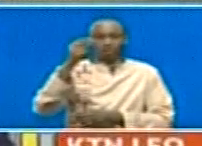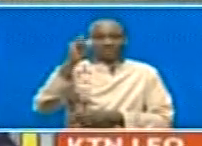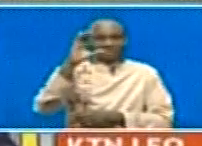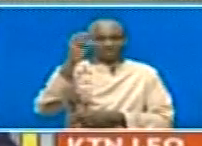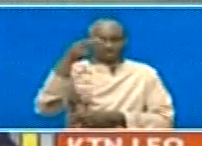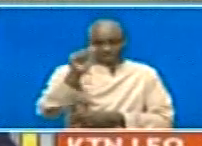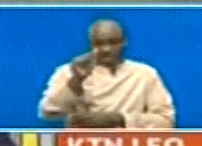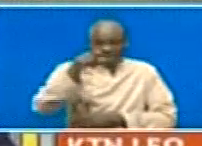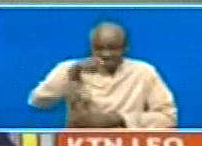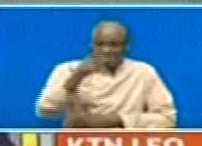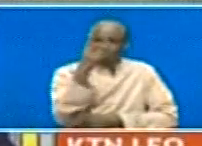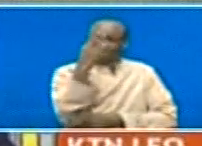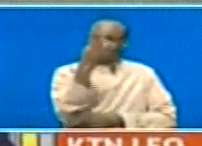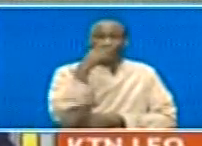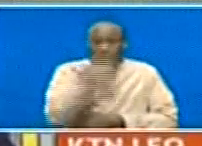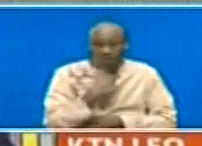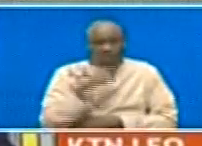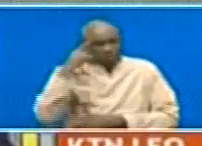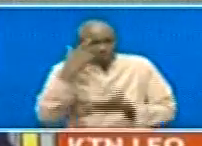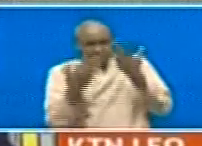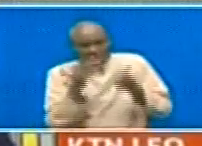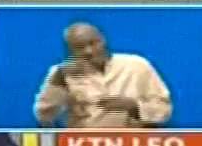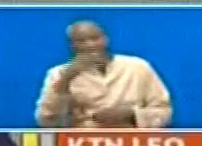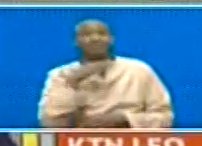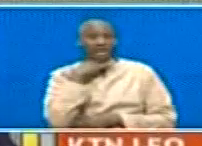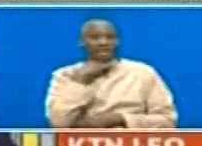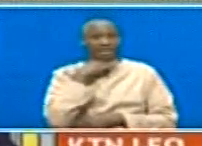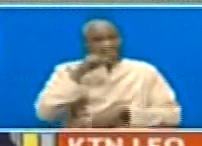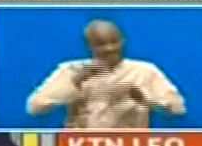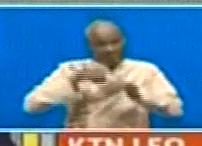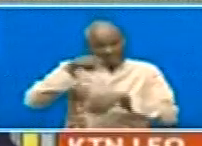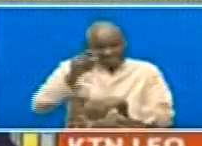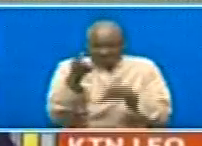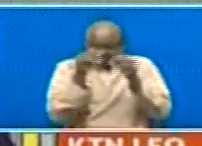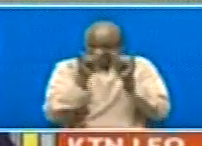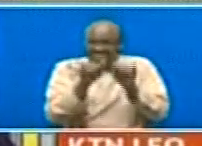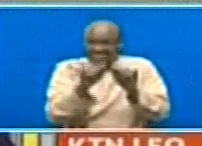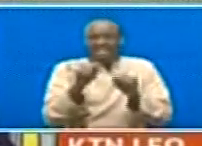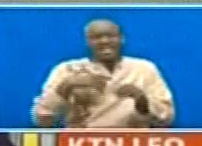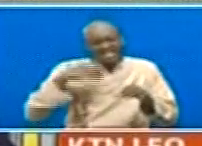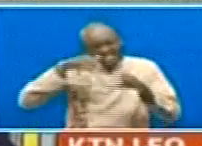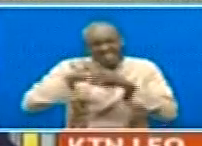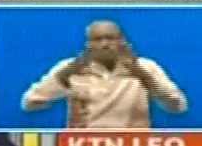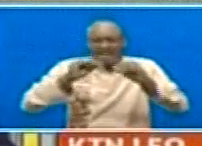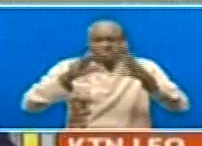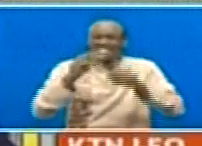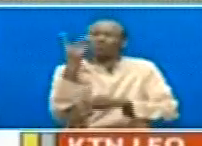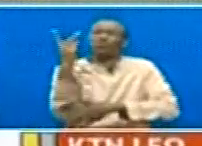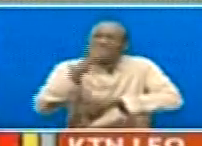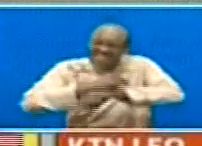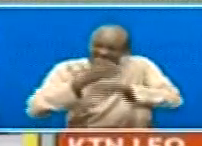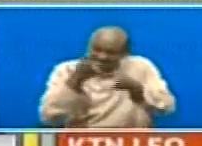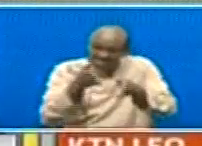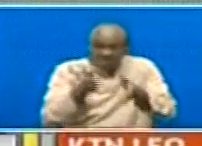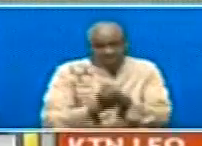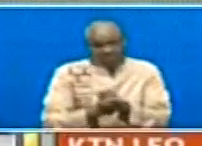23 alikimbizwa hospitali kwa hofu kwamba huenda akafariki baada ya kusalia ndani ya godoro kwa muda wa siku mbili mfululizo.